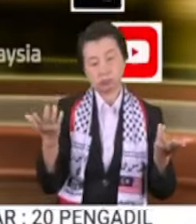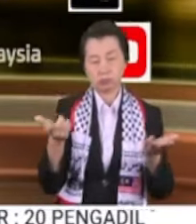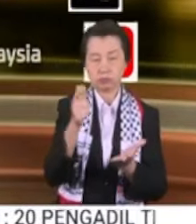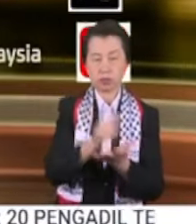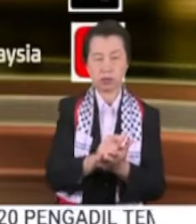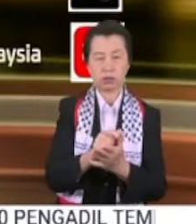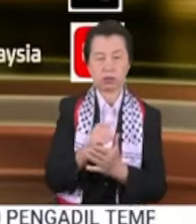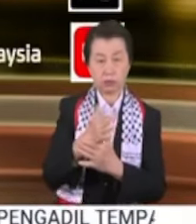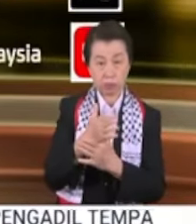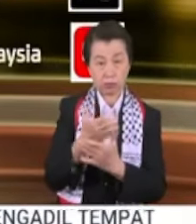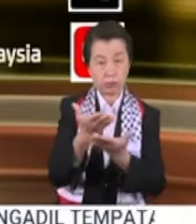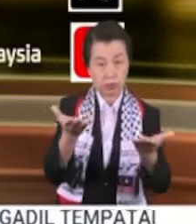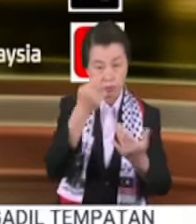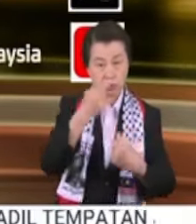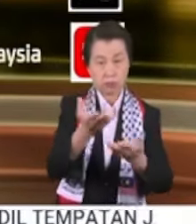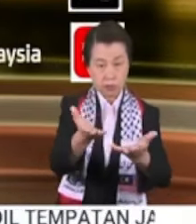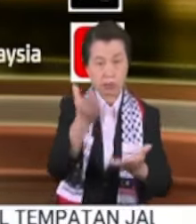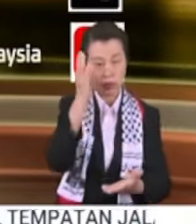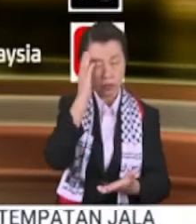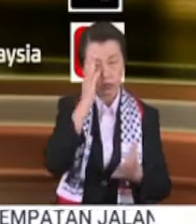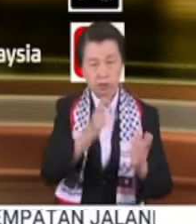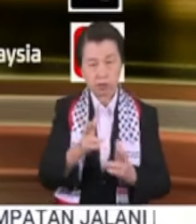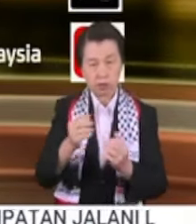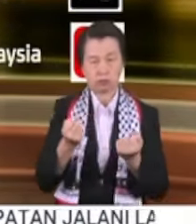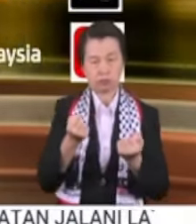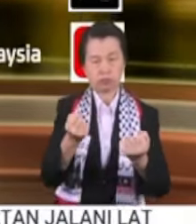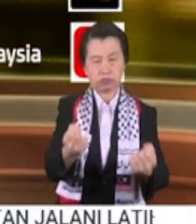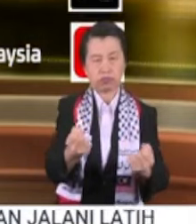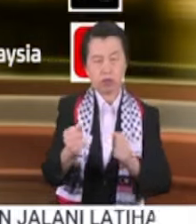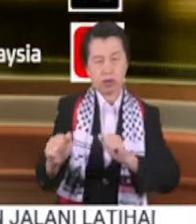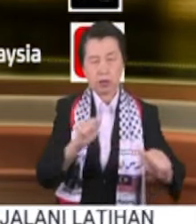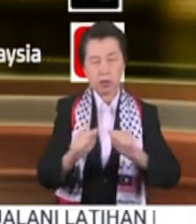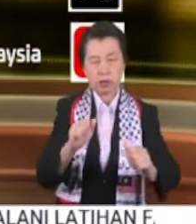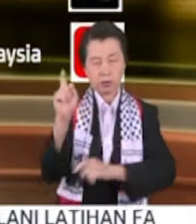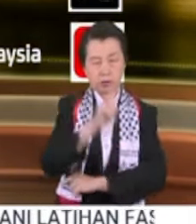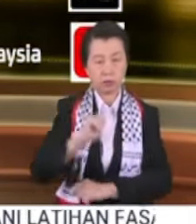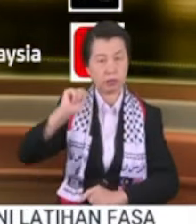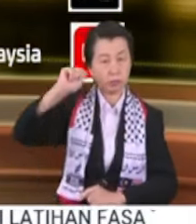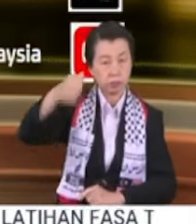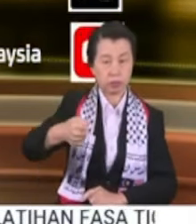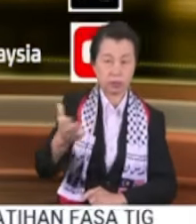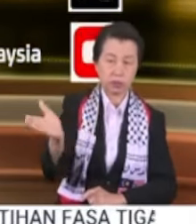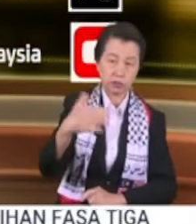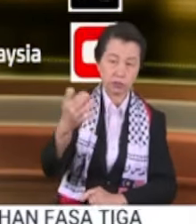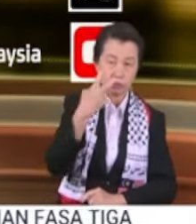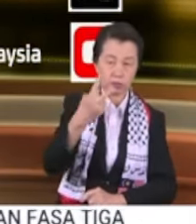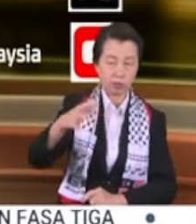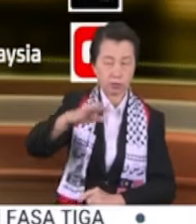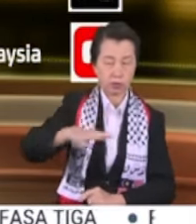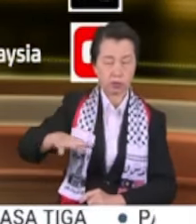yang dapat saya kongsikan dengan anda, dan bagi anda yang ingin merancang perjalanan ataupun aktiviti pada hari esok, jom kita